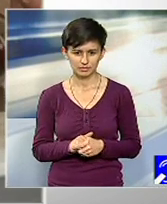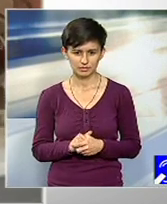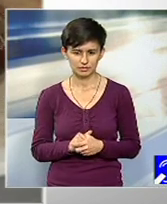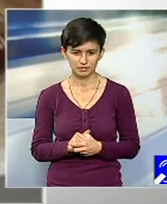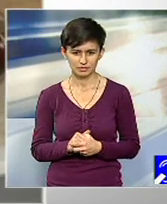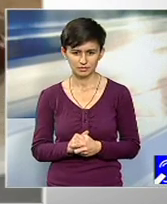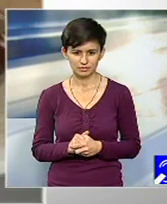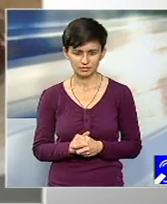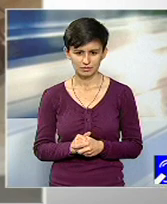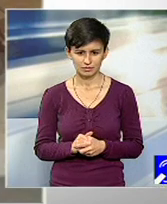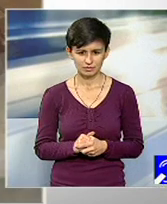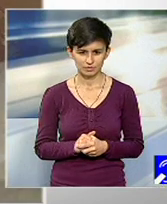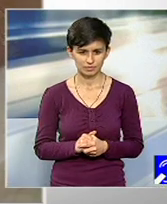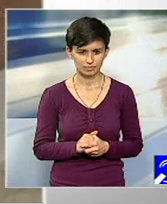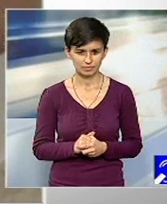ornament, zici tu, de fapt. Da.